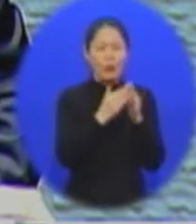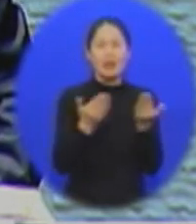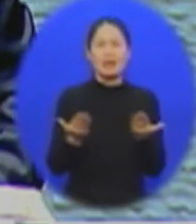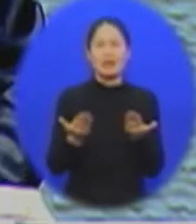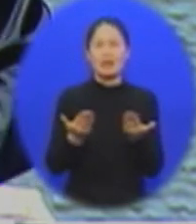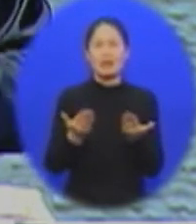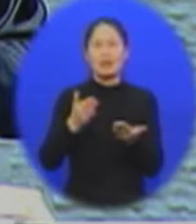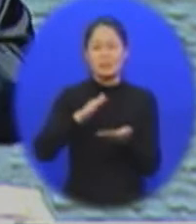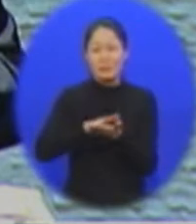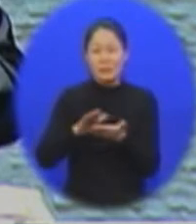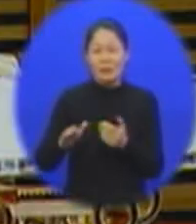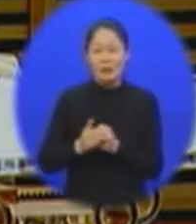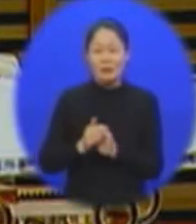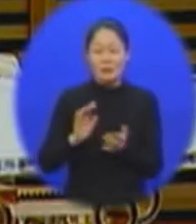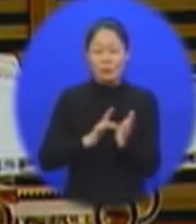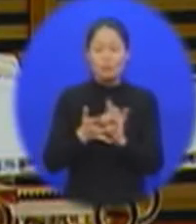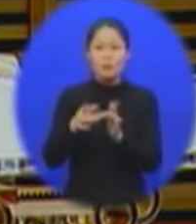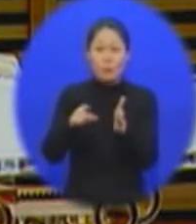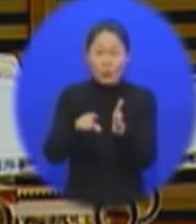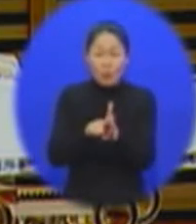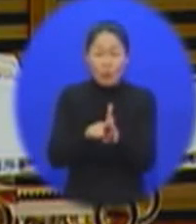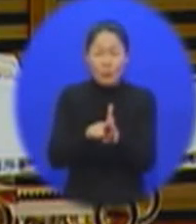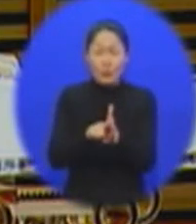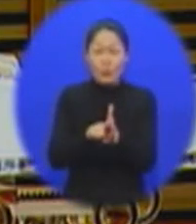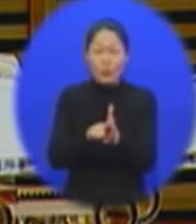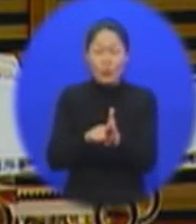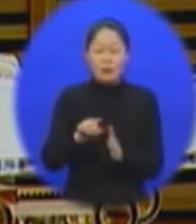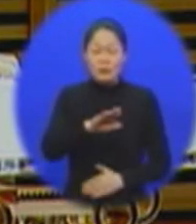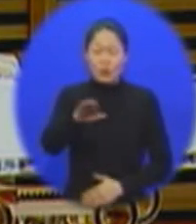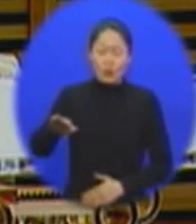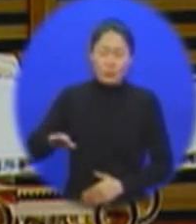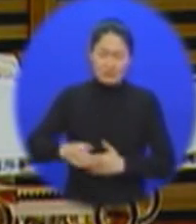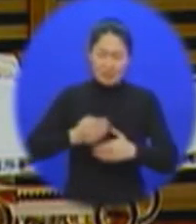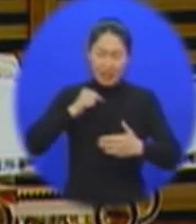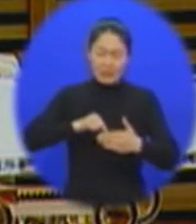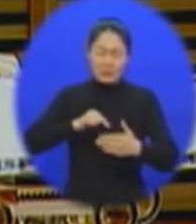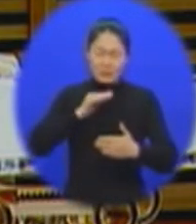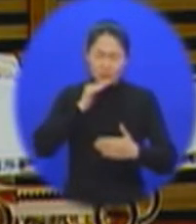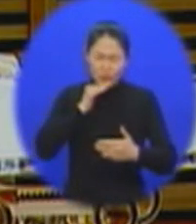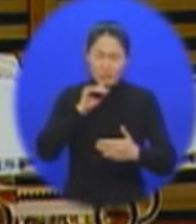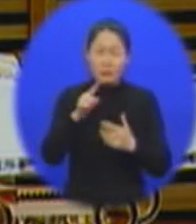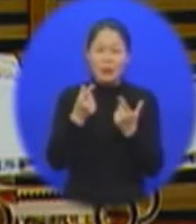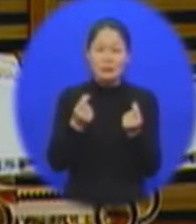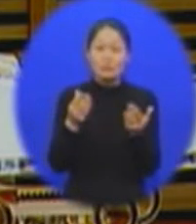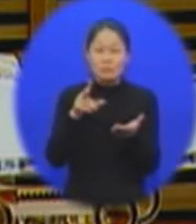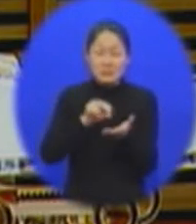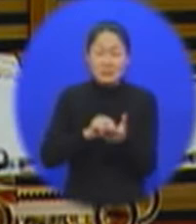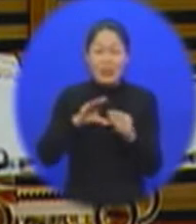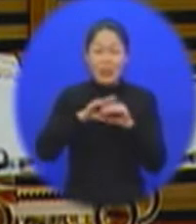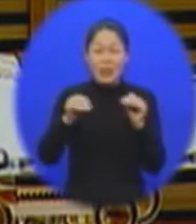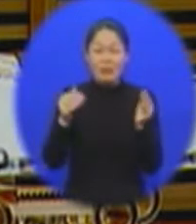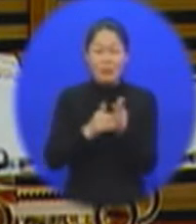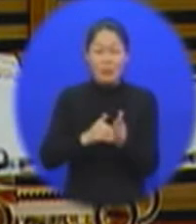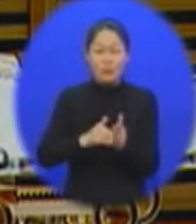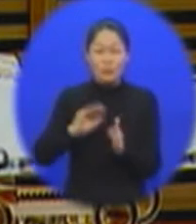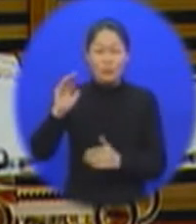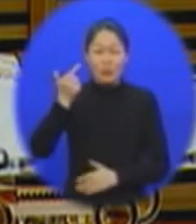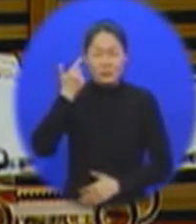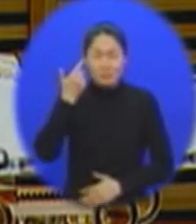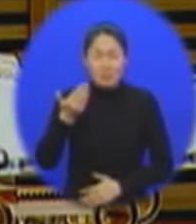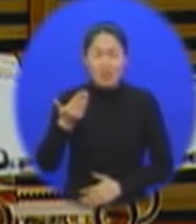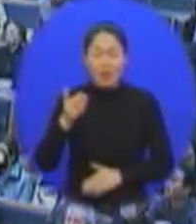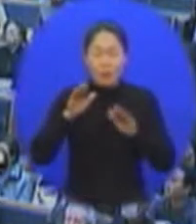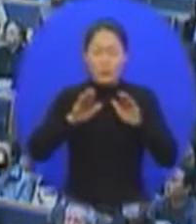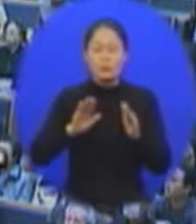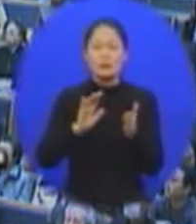여러분 예수 믿고 정말 여러분 안에 이 문제가 100일이 되셨나요 오늘 주님 앞에